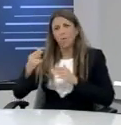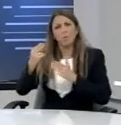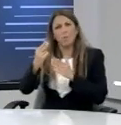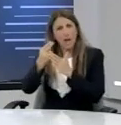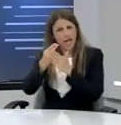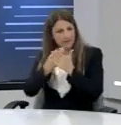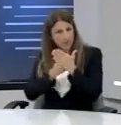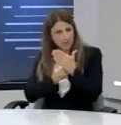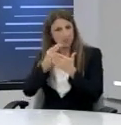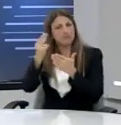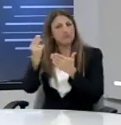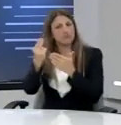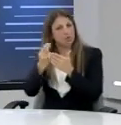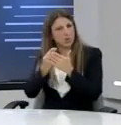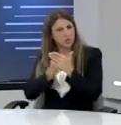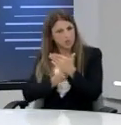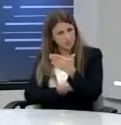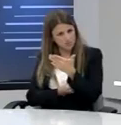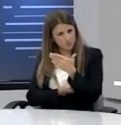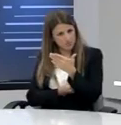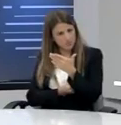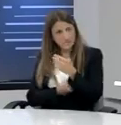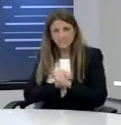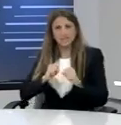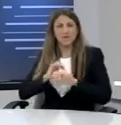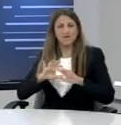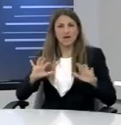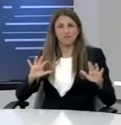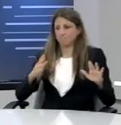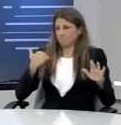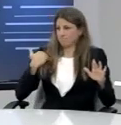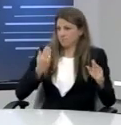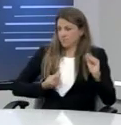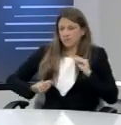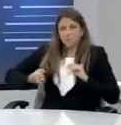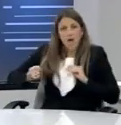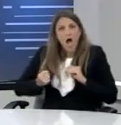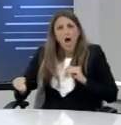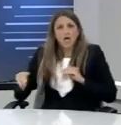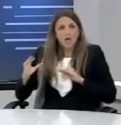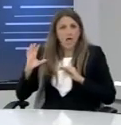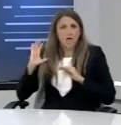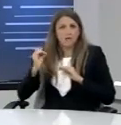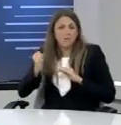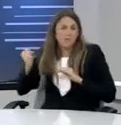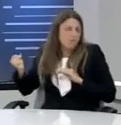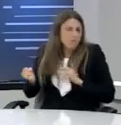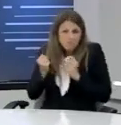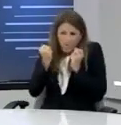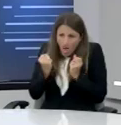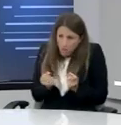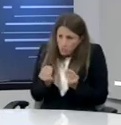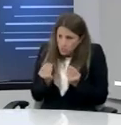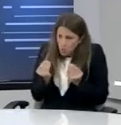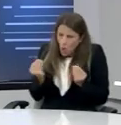φορές έρχεστε και μας ευνηδιάζετε παίρνοντας πιο ακραίες θέσεις από κόμματα τα οποία ήταν σε αυτό